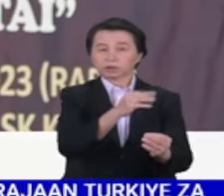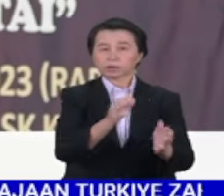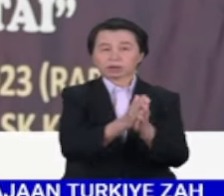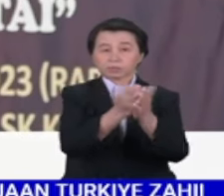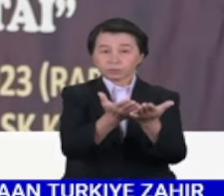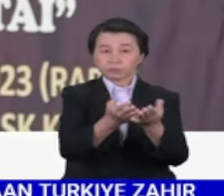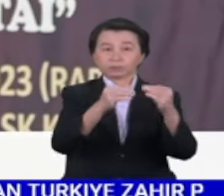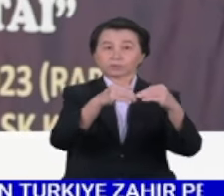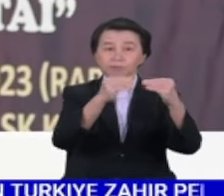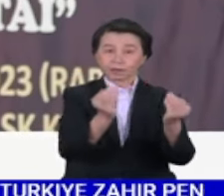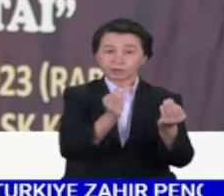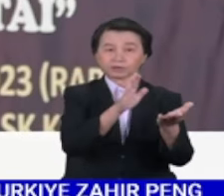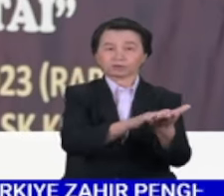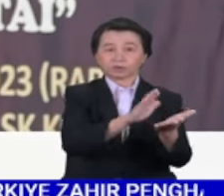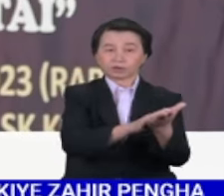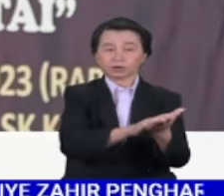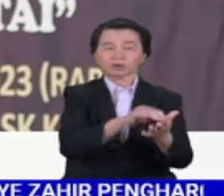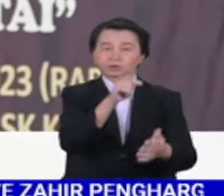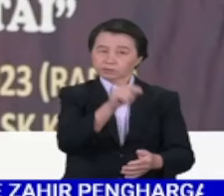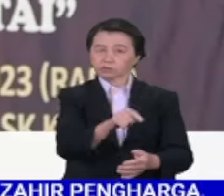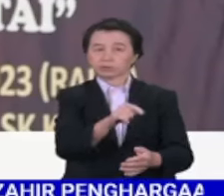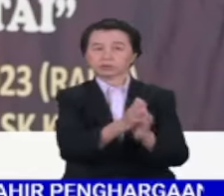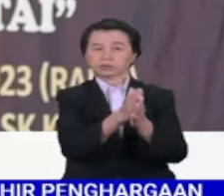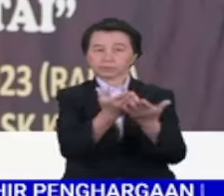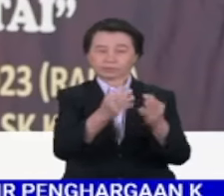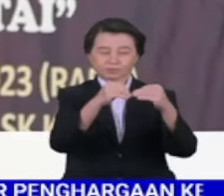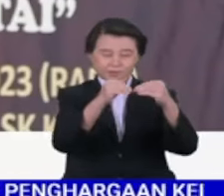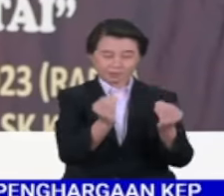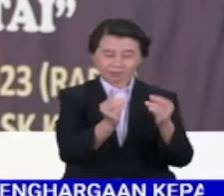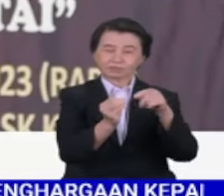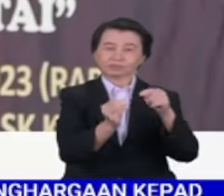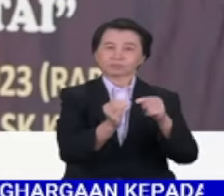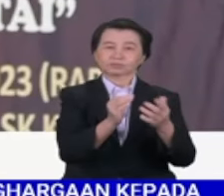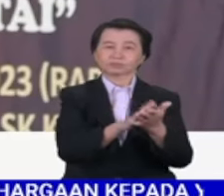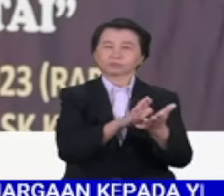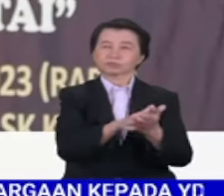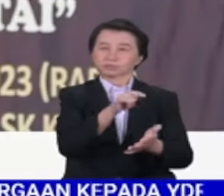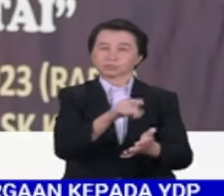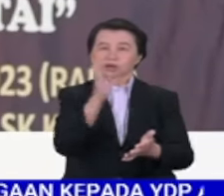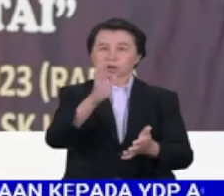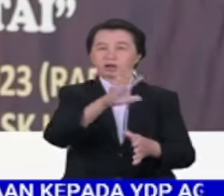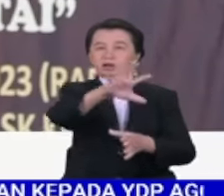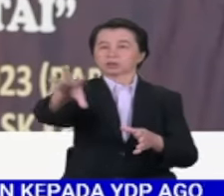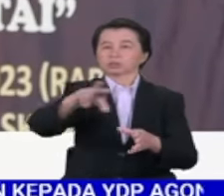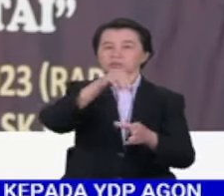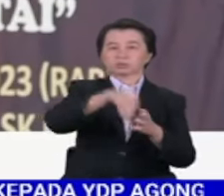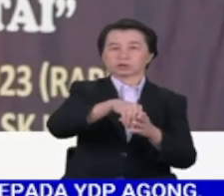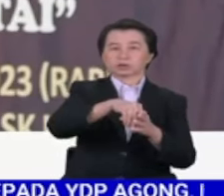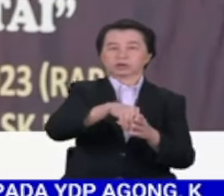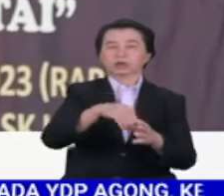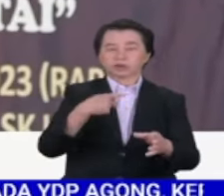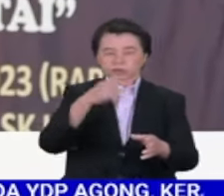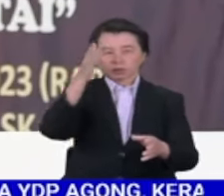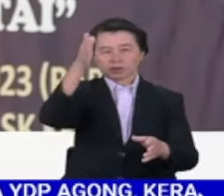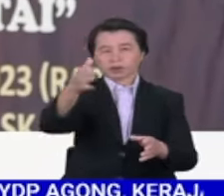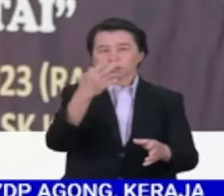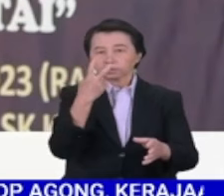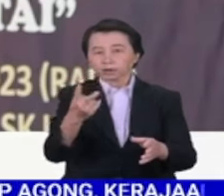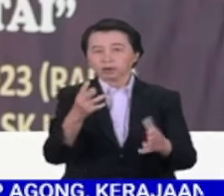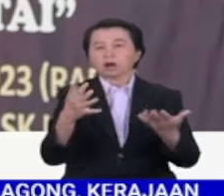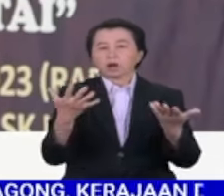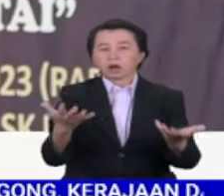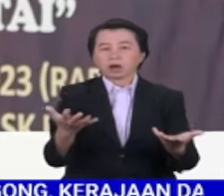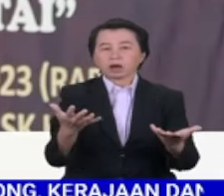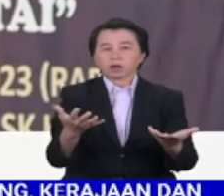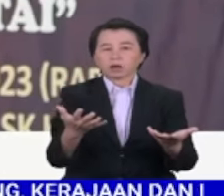majalah ini nanti merakumi semua nanti kita akan Tengoklah bagaimana